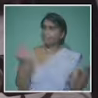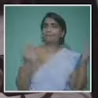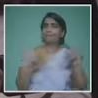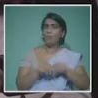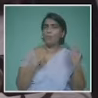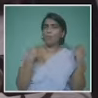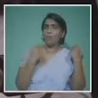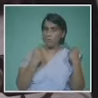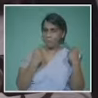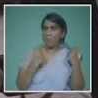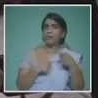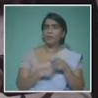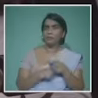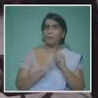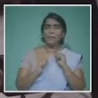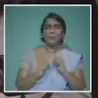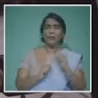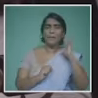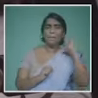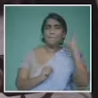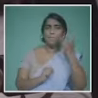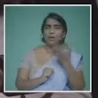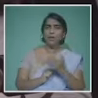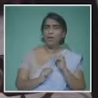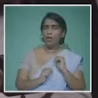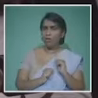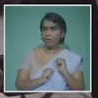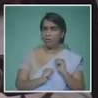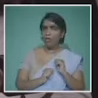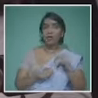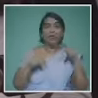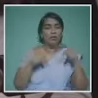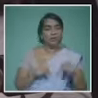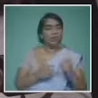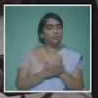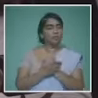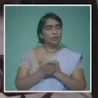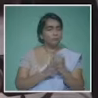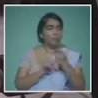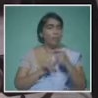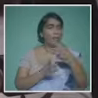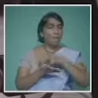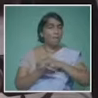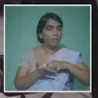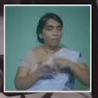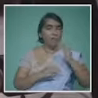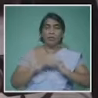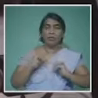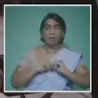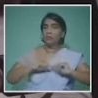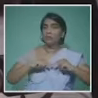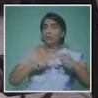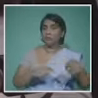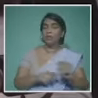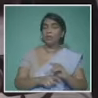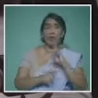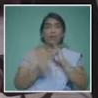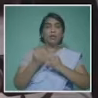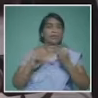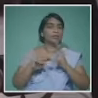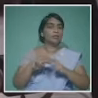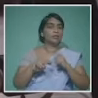උල්ලංඝනය කළා කියනවා මොකද්ද ඒකේ ප්‍රතිඵලය අද සියලුම පළාත් සභාවල කාර්යභාරී ඉෂ්ට කරන්නේ